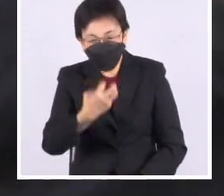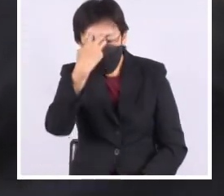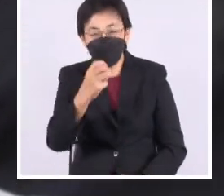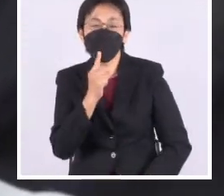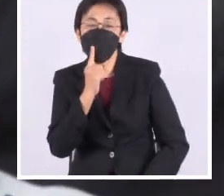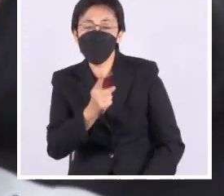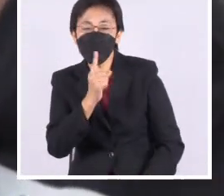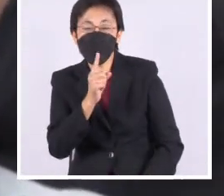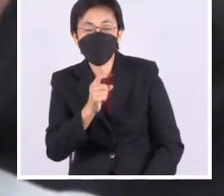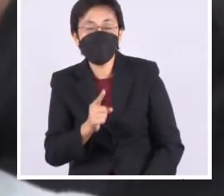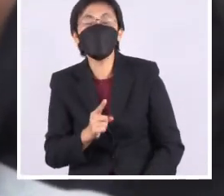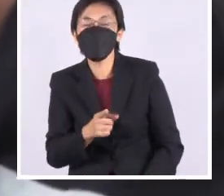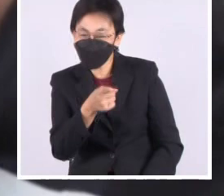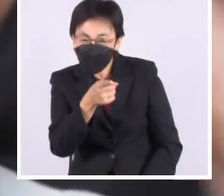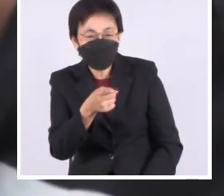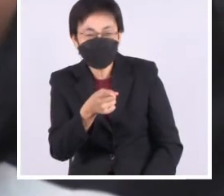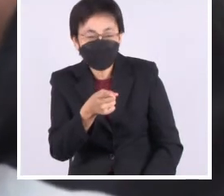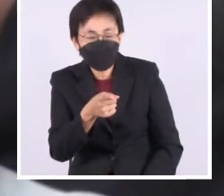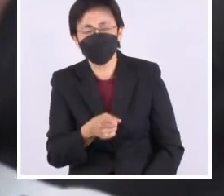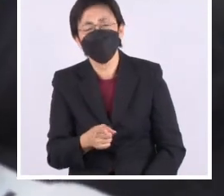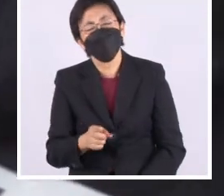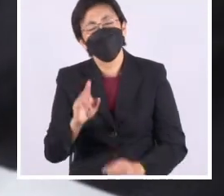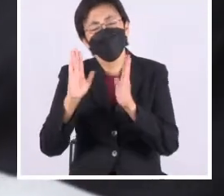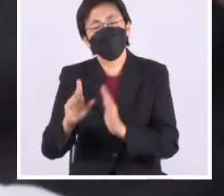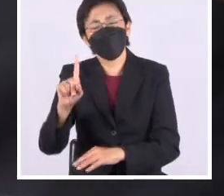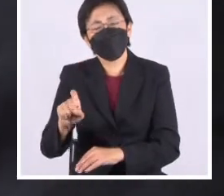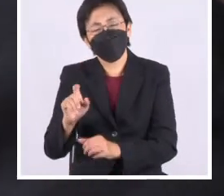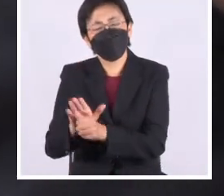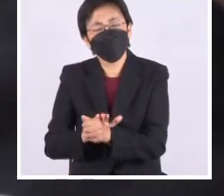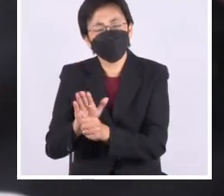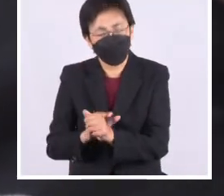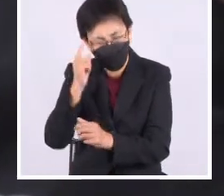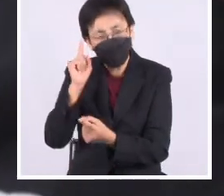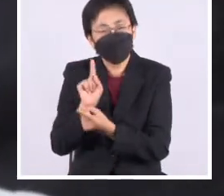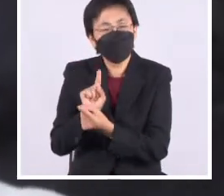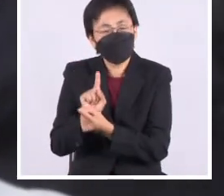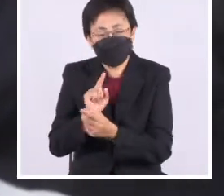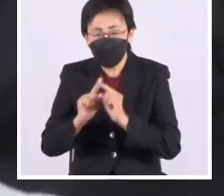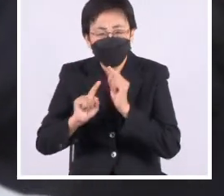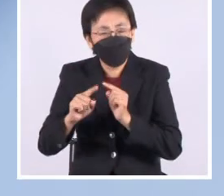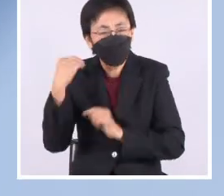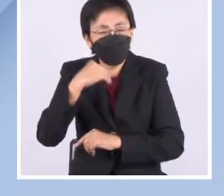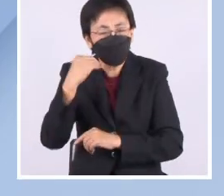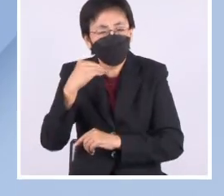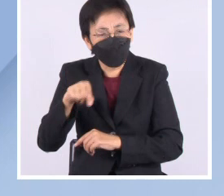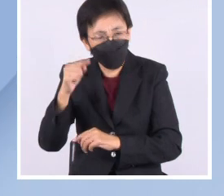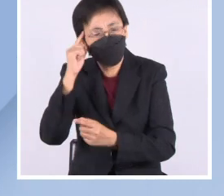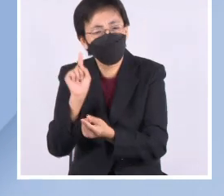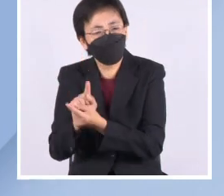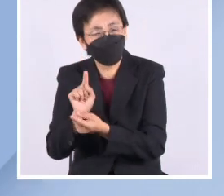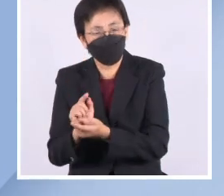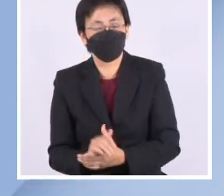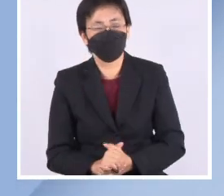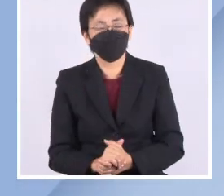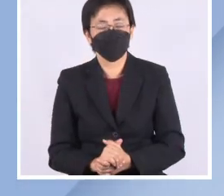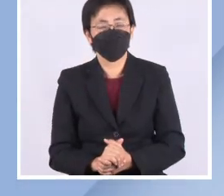ไปก็มีเหมือนกันเพราะเธอเนี่ยรู้สึกสงสารผู้ตายส่วนตัวรู้จักกับผู้ตายคุ้นเคยคุยพูดคุยกันบ่อยนะคะผู้ต้องหาเนี่ยเห็น